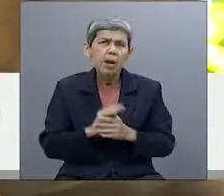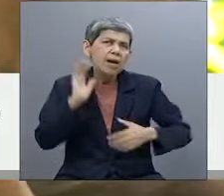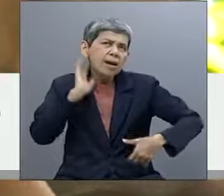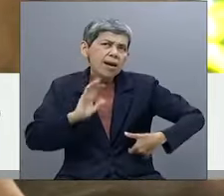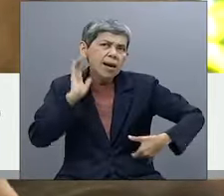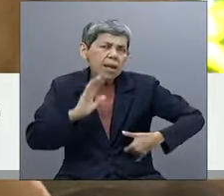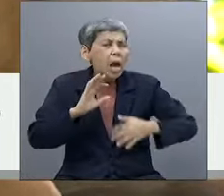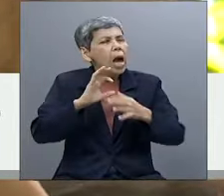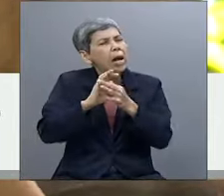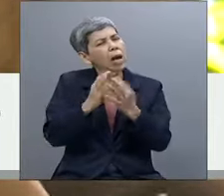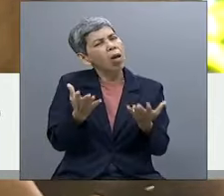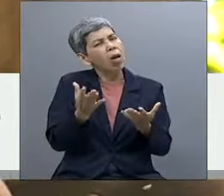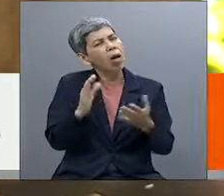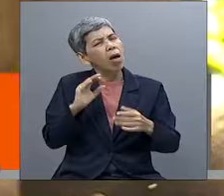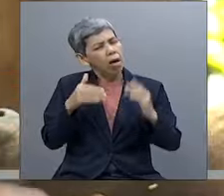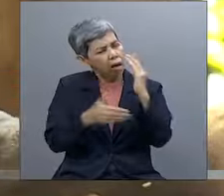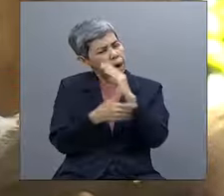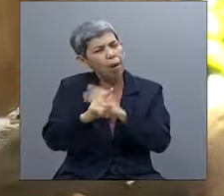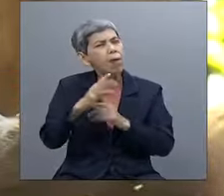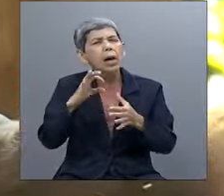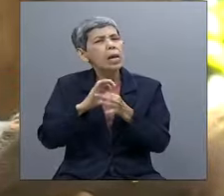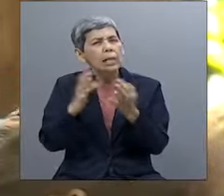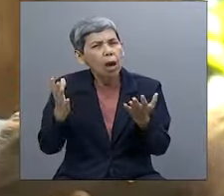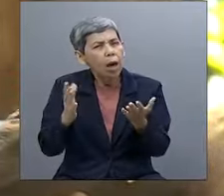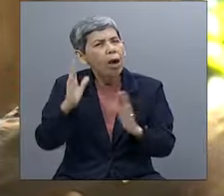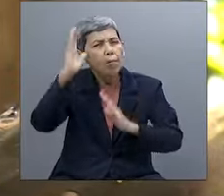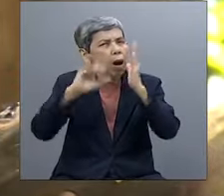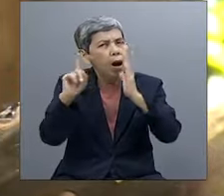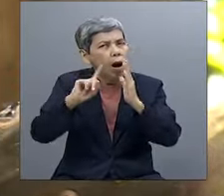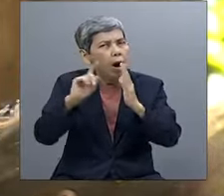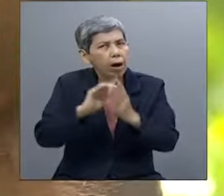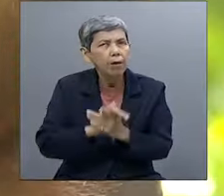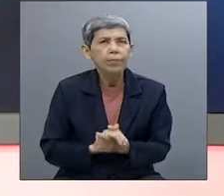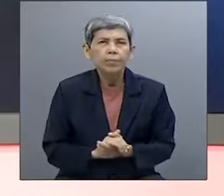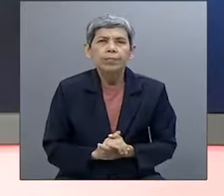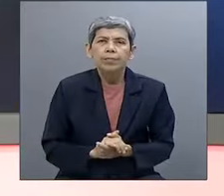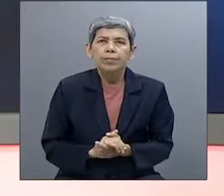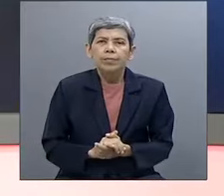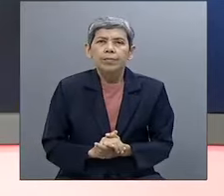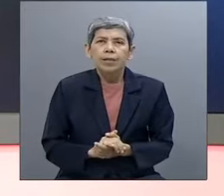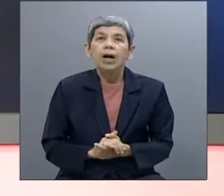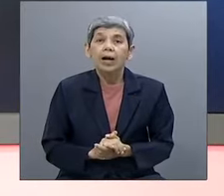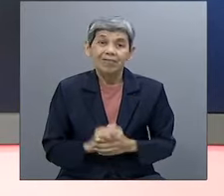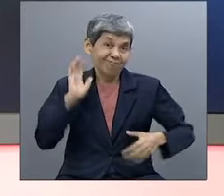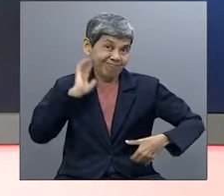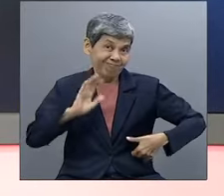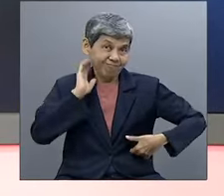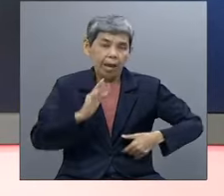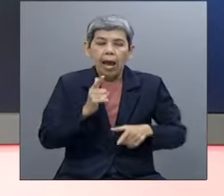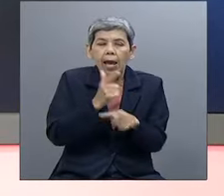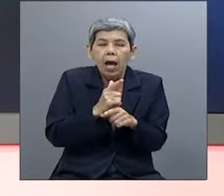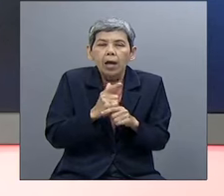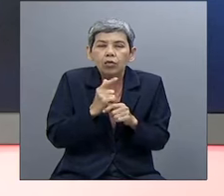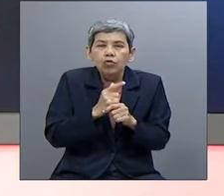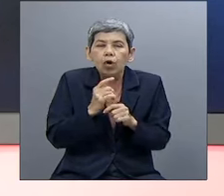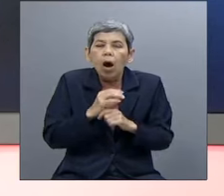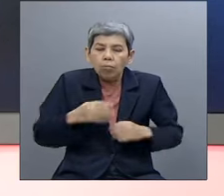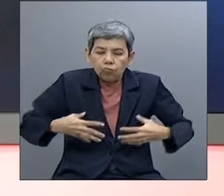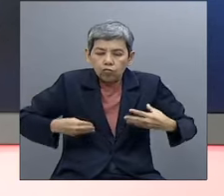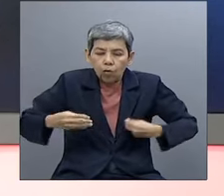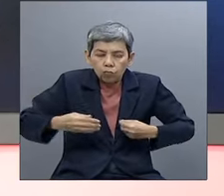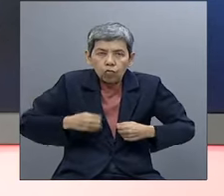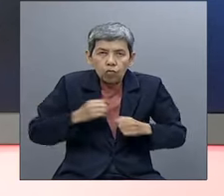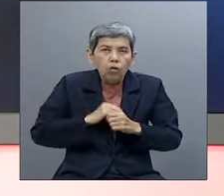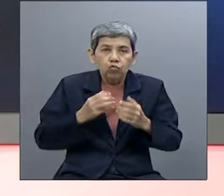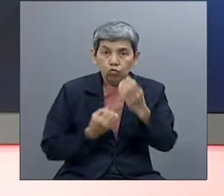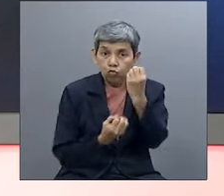เกี่ยวอะไรกับสวนปามน้ำมันในมาเลเซียค่ะอุรังอุตังเป็นสัตว์เลี้ยงลูกด้วยนมที่อาศัยอยู่บนต้นไม้ที่